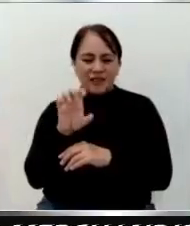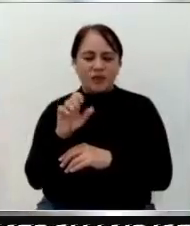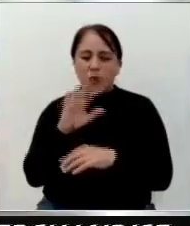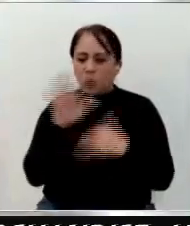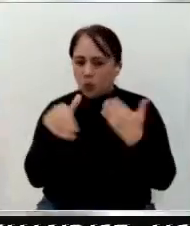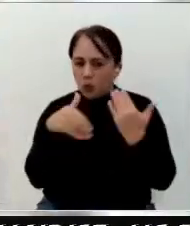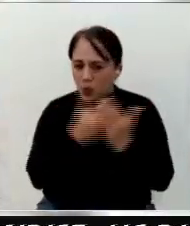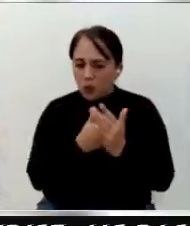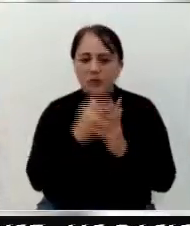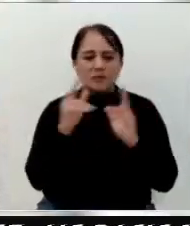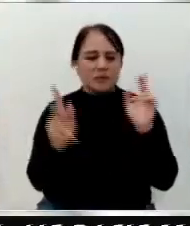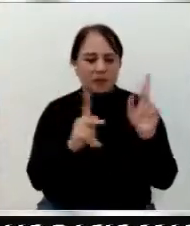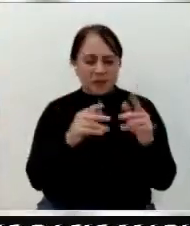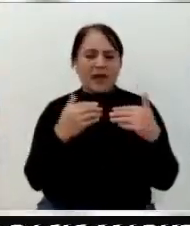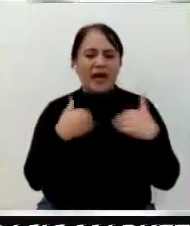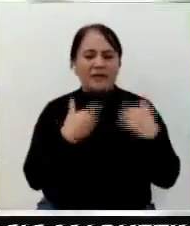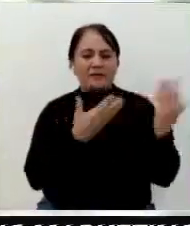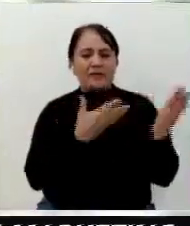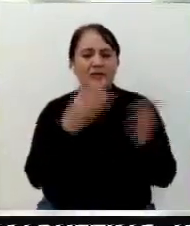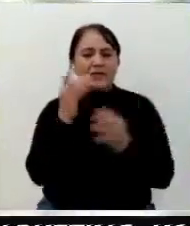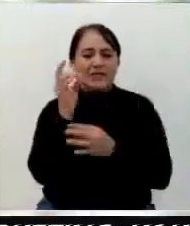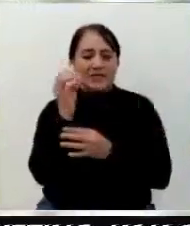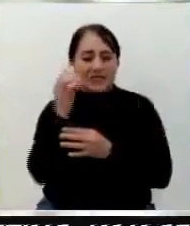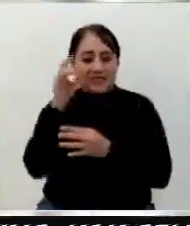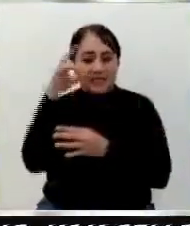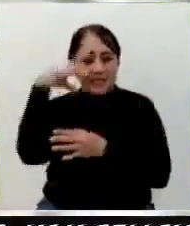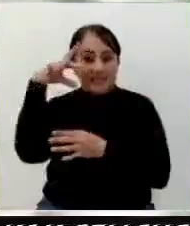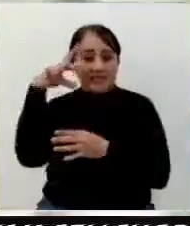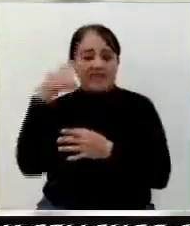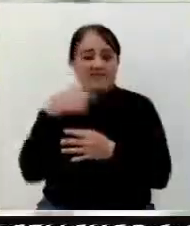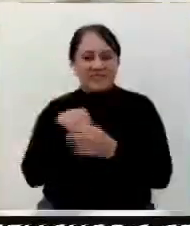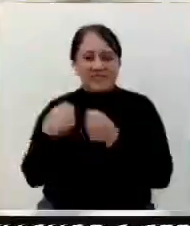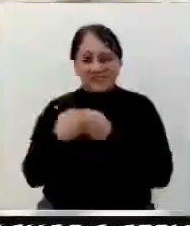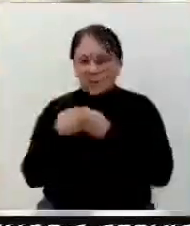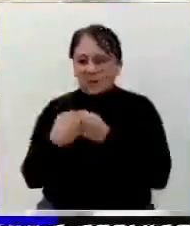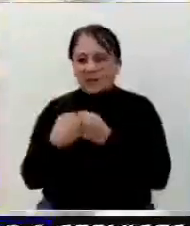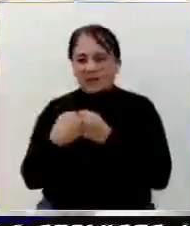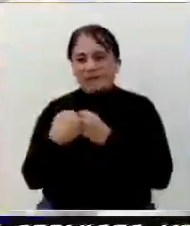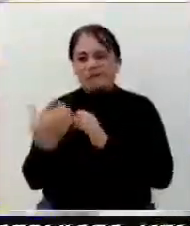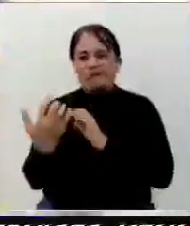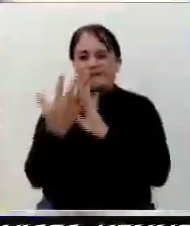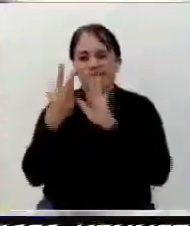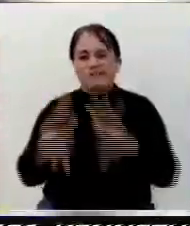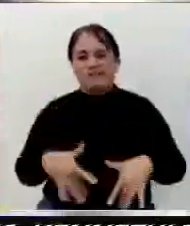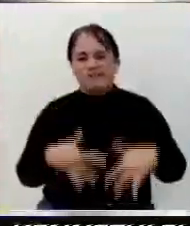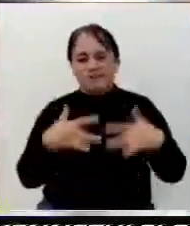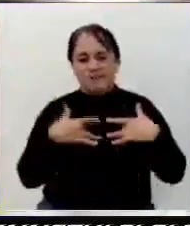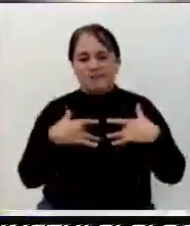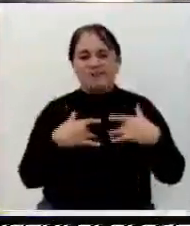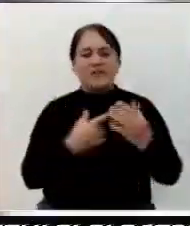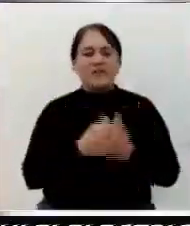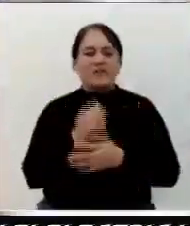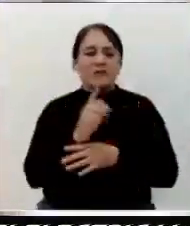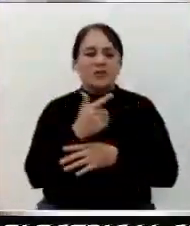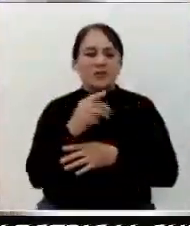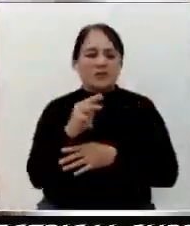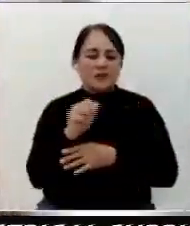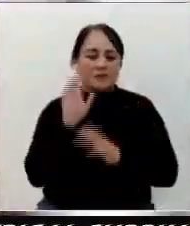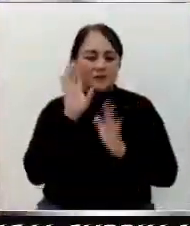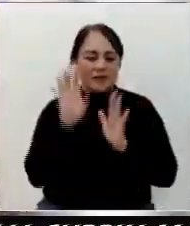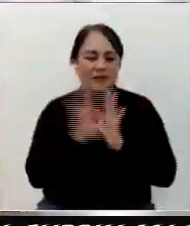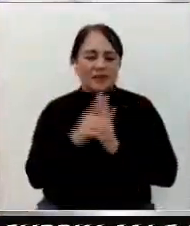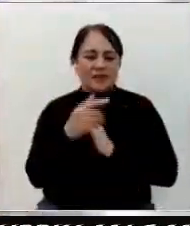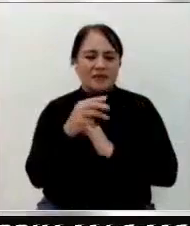sa ating struggle Sa pagharap ng buhay hatid ang Firefly ng GMA pictures at GMA public Affairs at